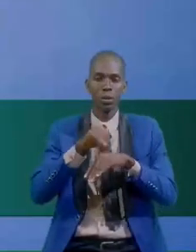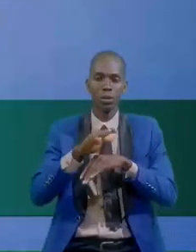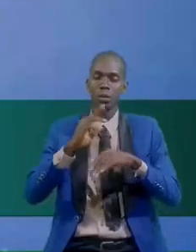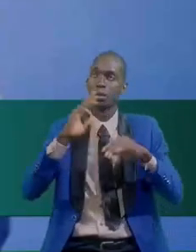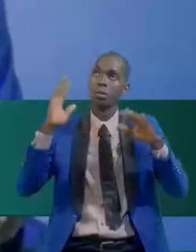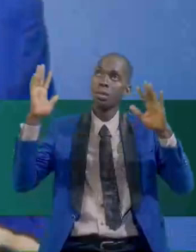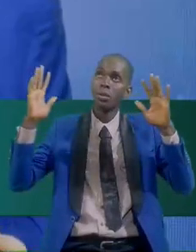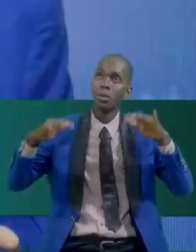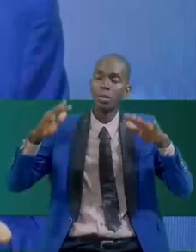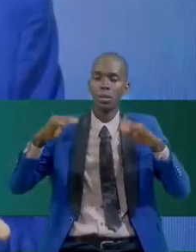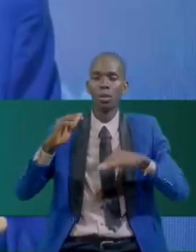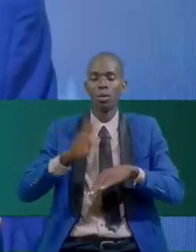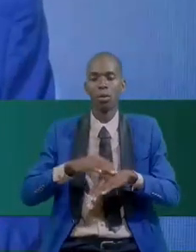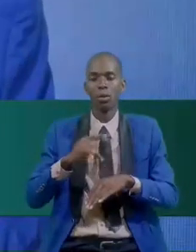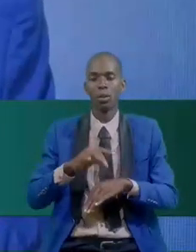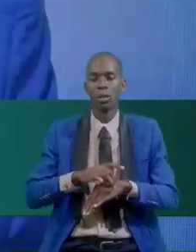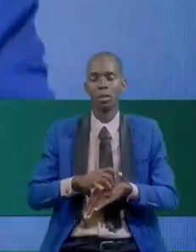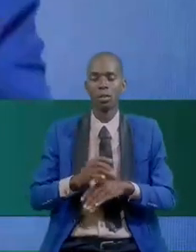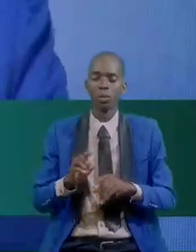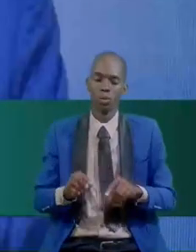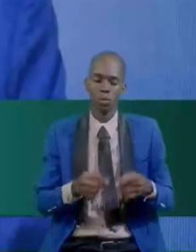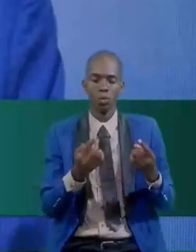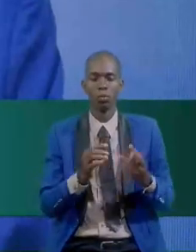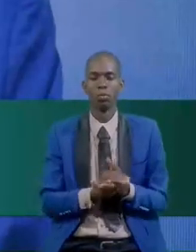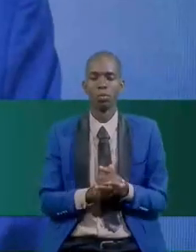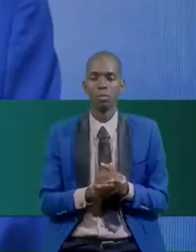Et je ferai tomber de la pluie sur la face du sol.